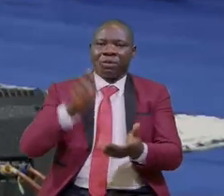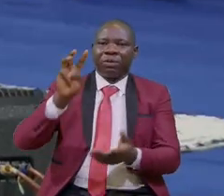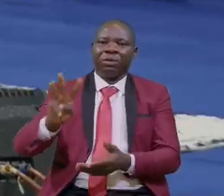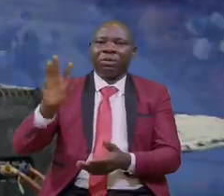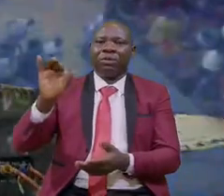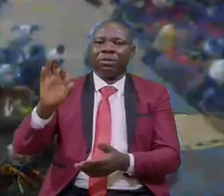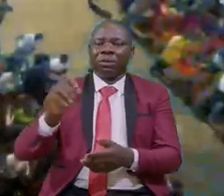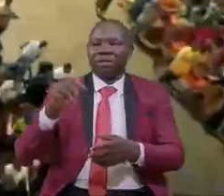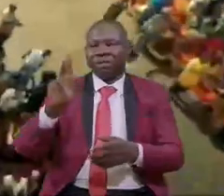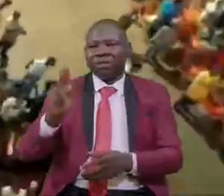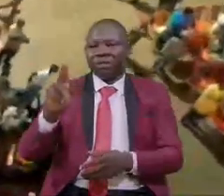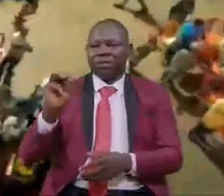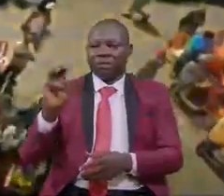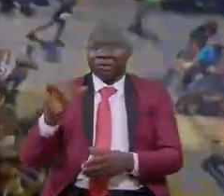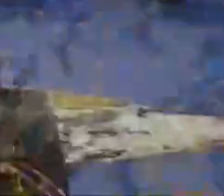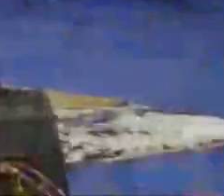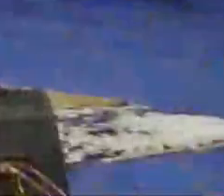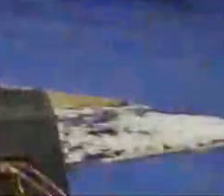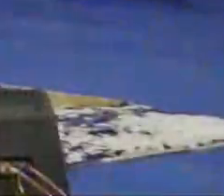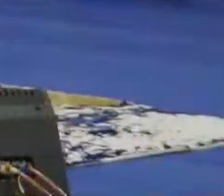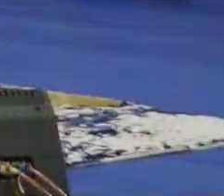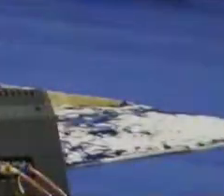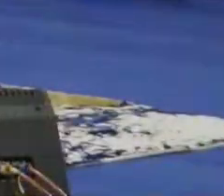Koumi, sois le bienvenu. Merci beaucoup.